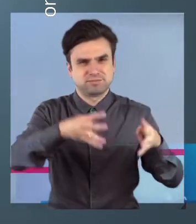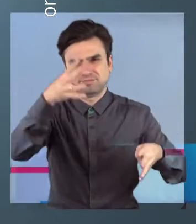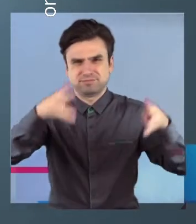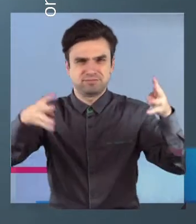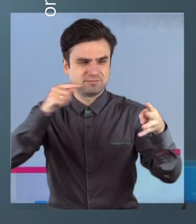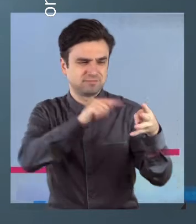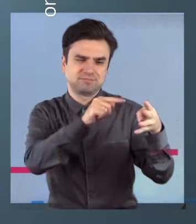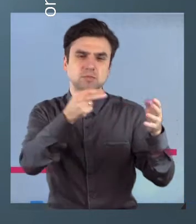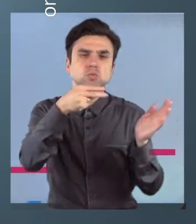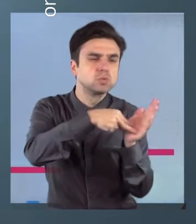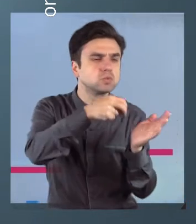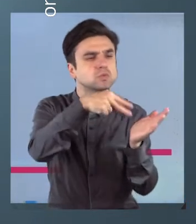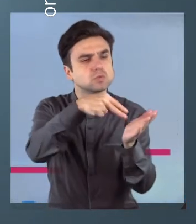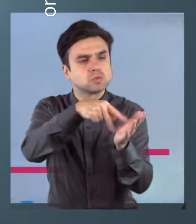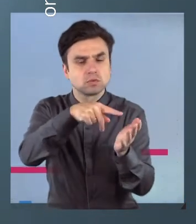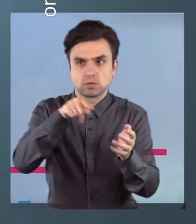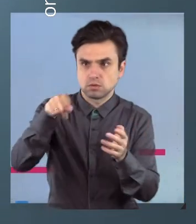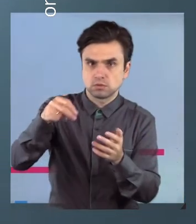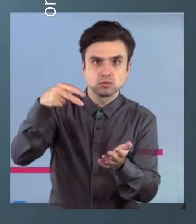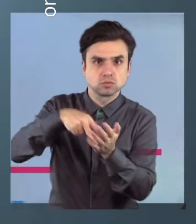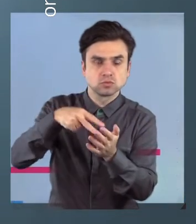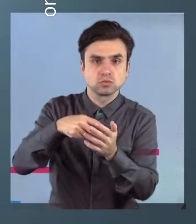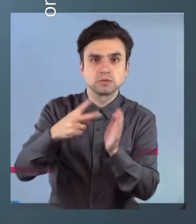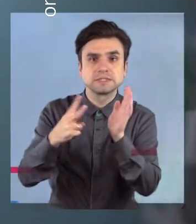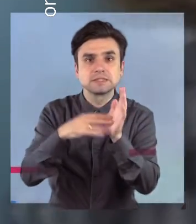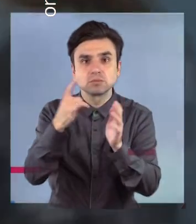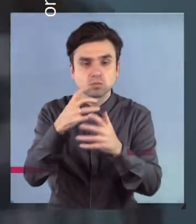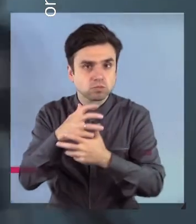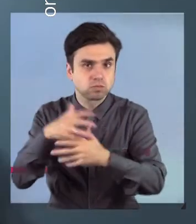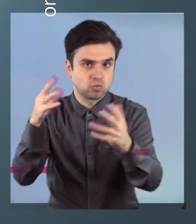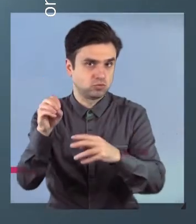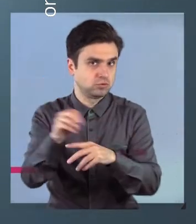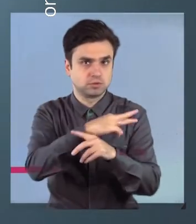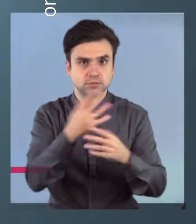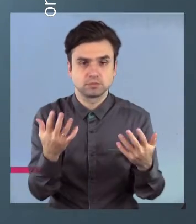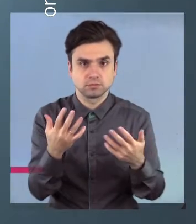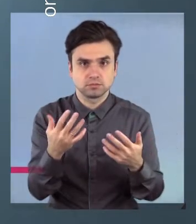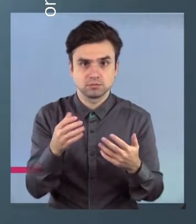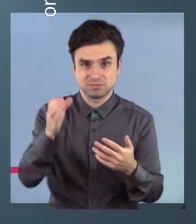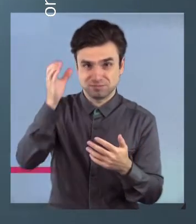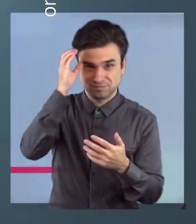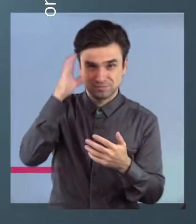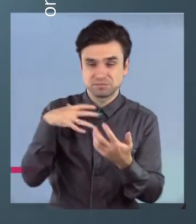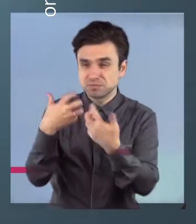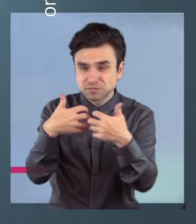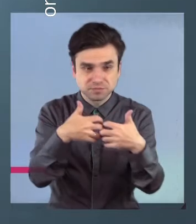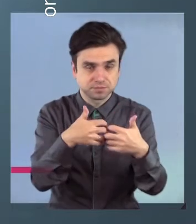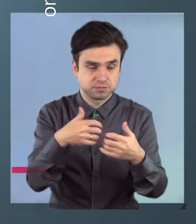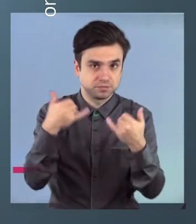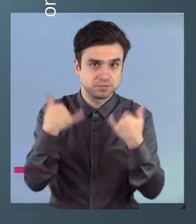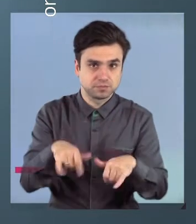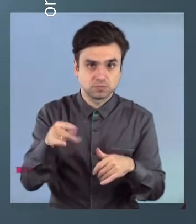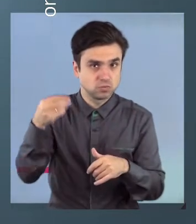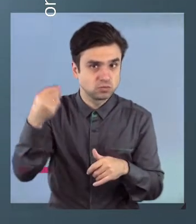завищена в 7 разів. За оцінкою незалежних експертів, вона завищена в 7 разів. І зайти